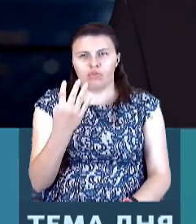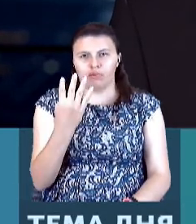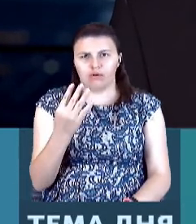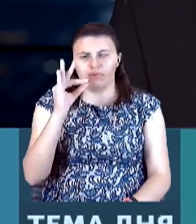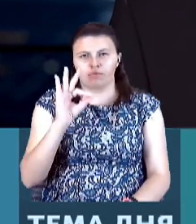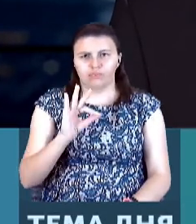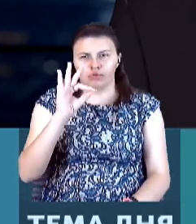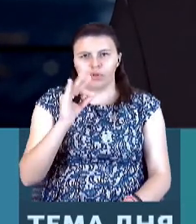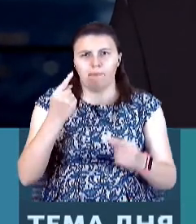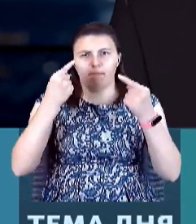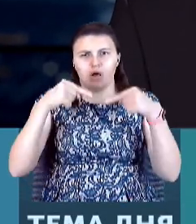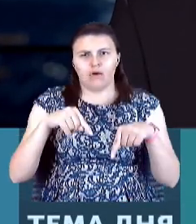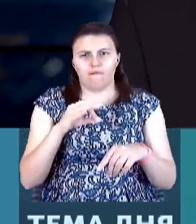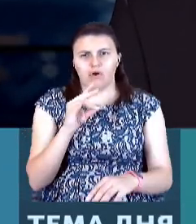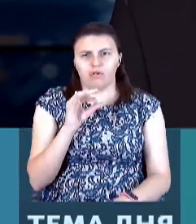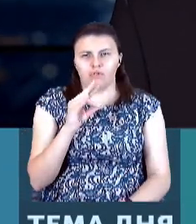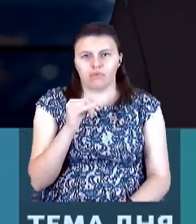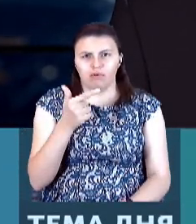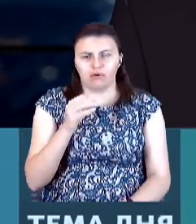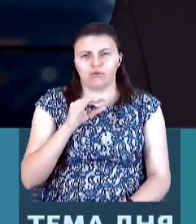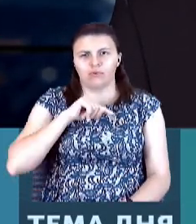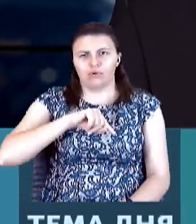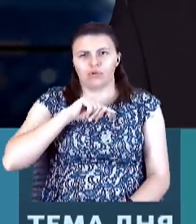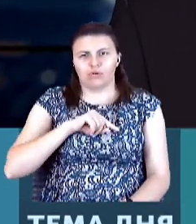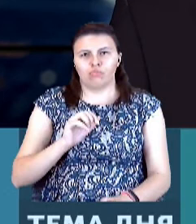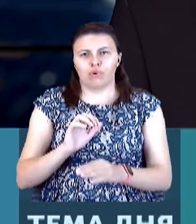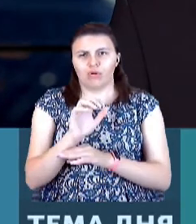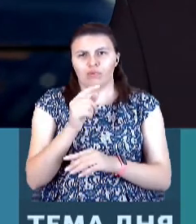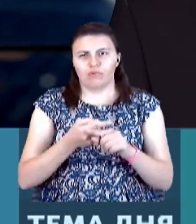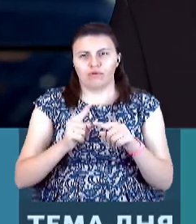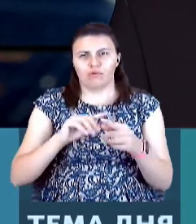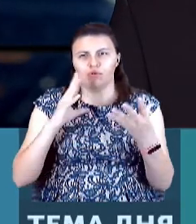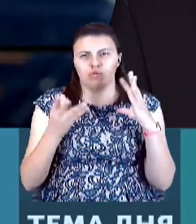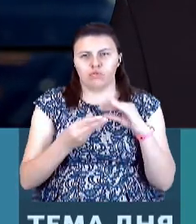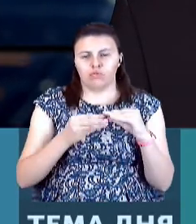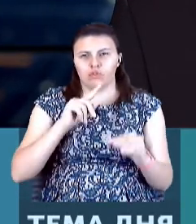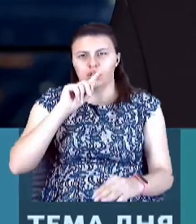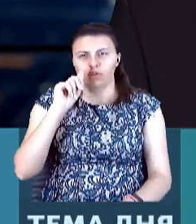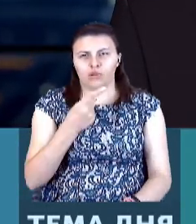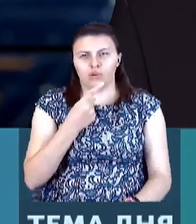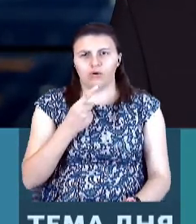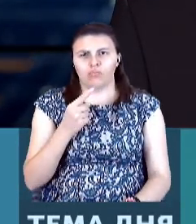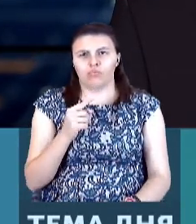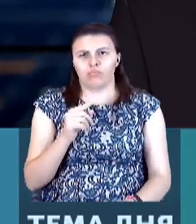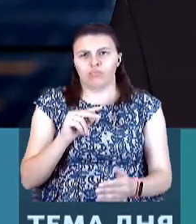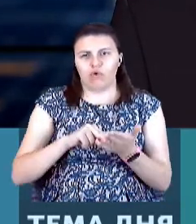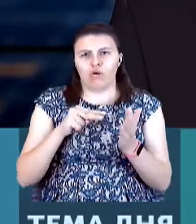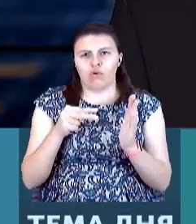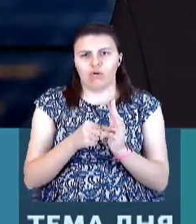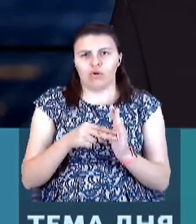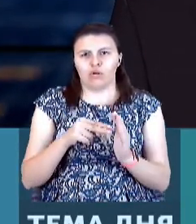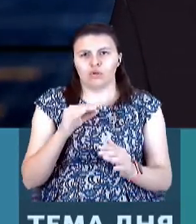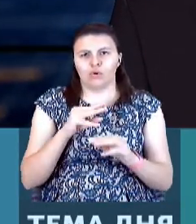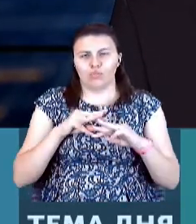11,4% падіння валового внутрішнього продукту. В цілому, за цей рік прогноз уряду падіння 4,8%, прогноз